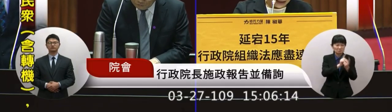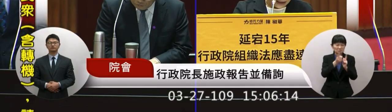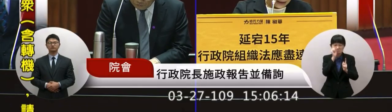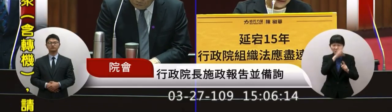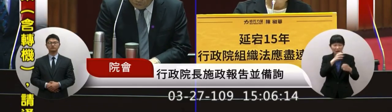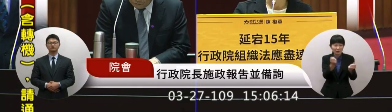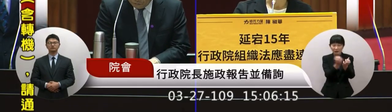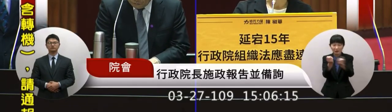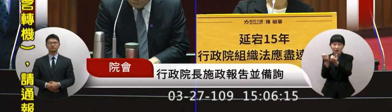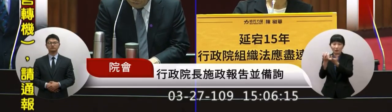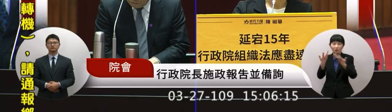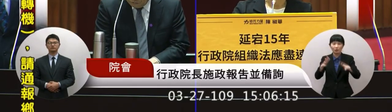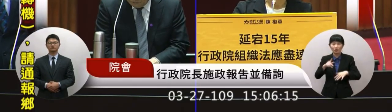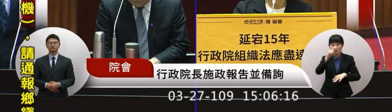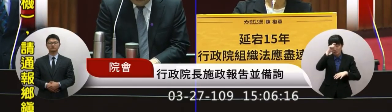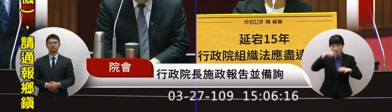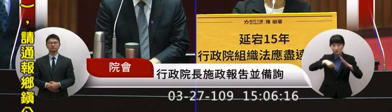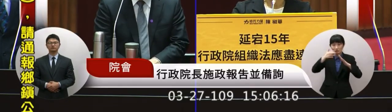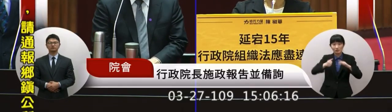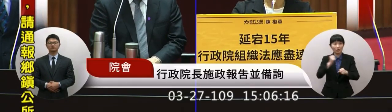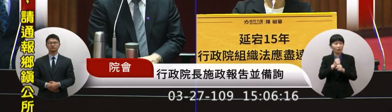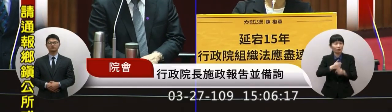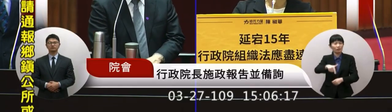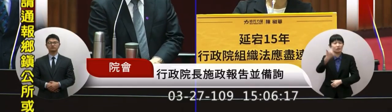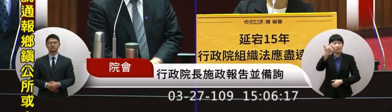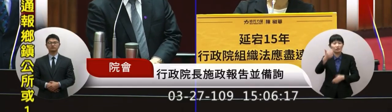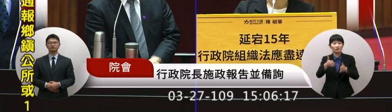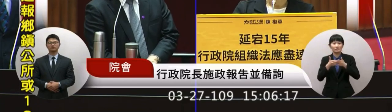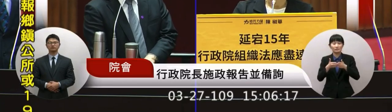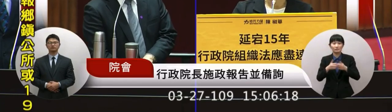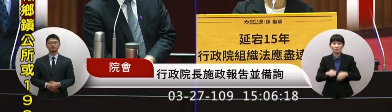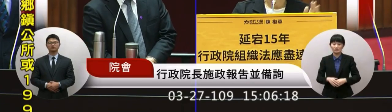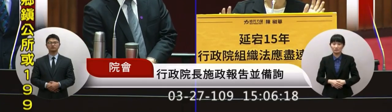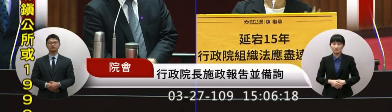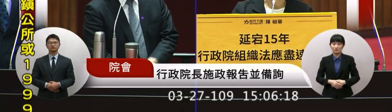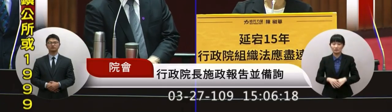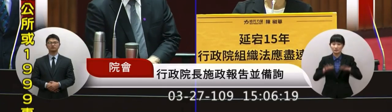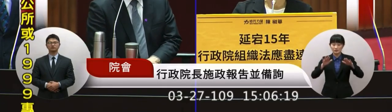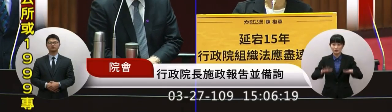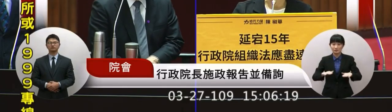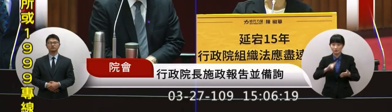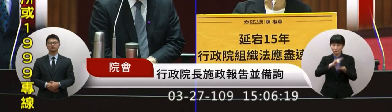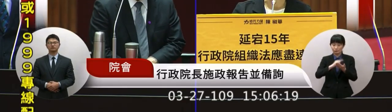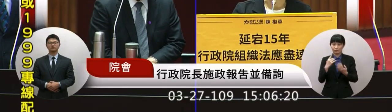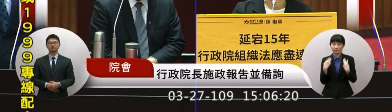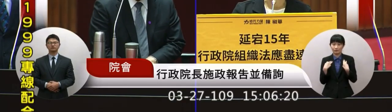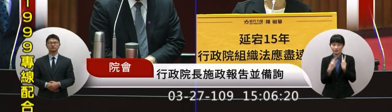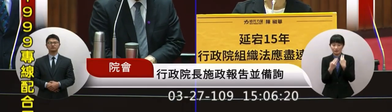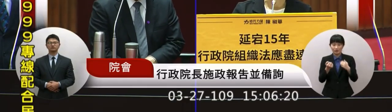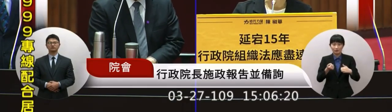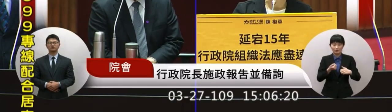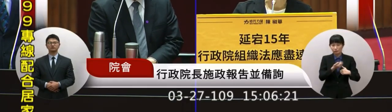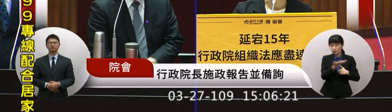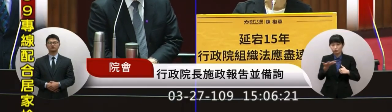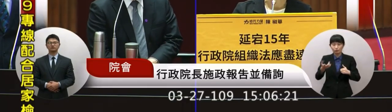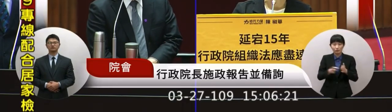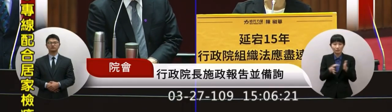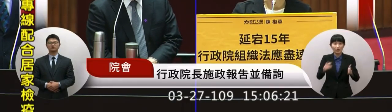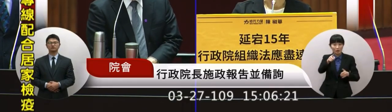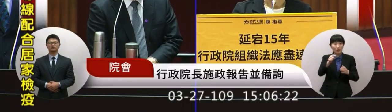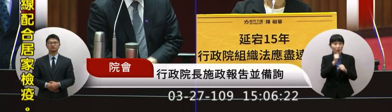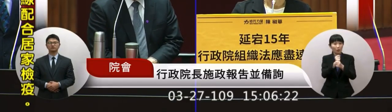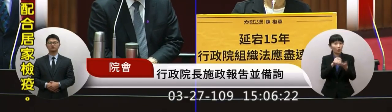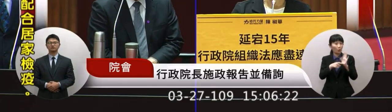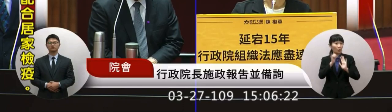长能够加把劲？我们也知道你在这一次 SARS 这个武汉肺炎疫情的这个表现非常好，民